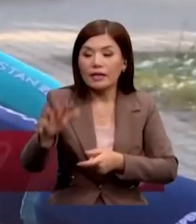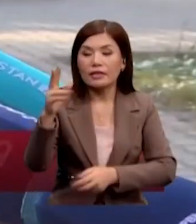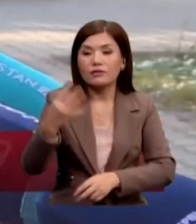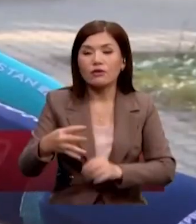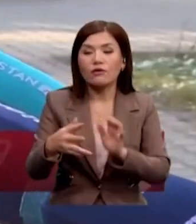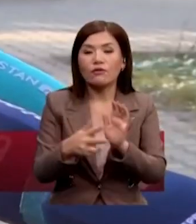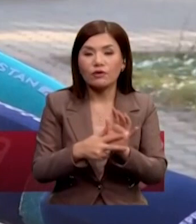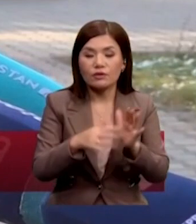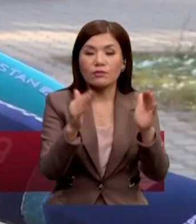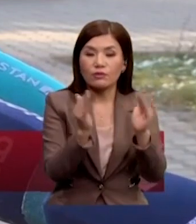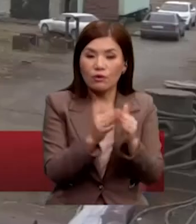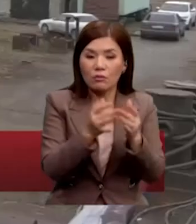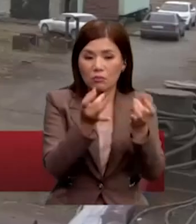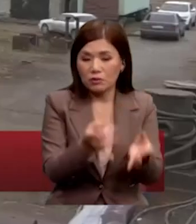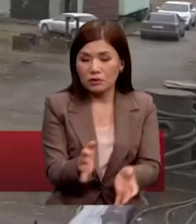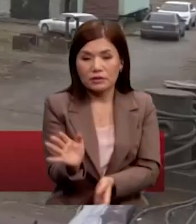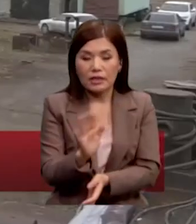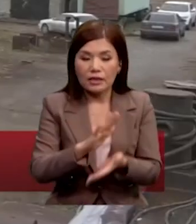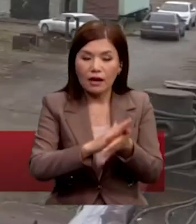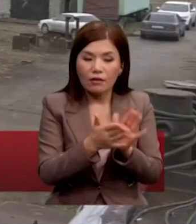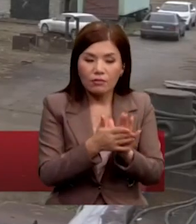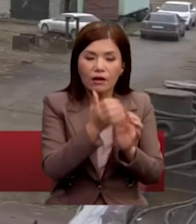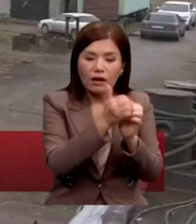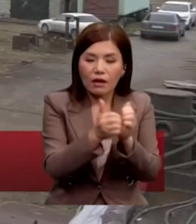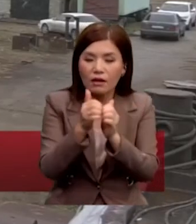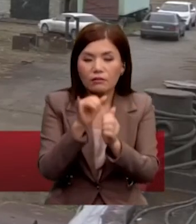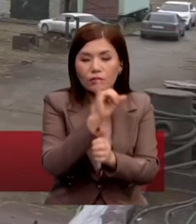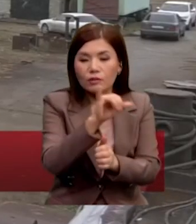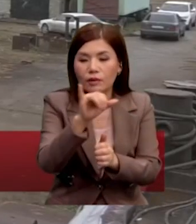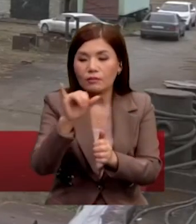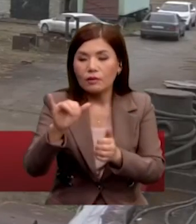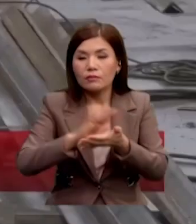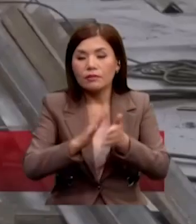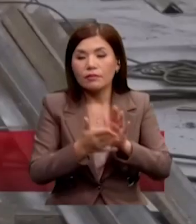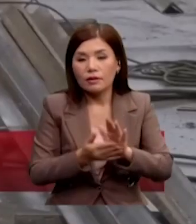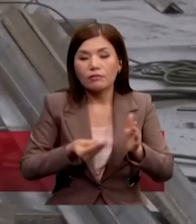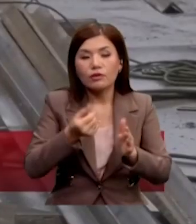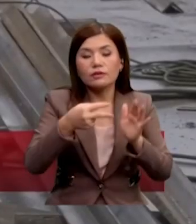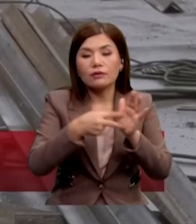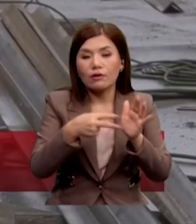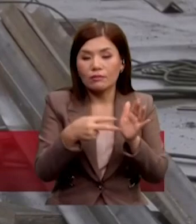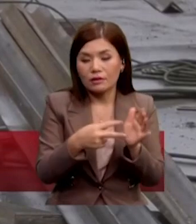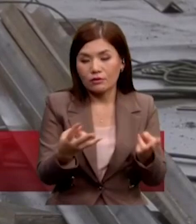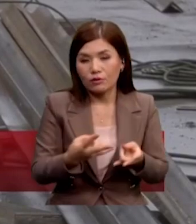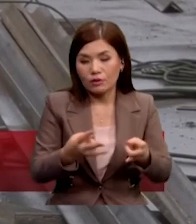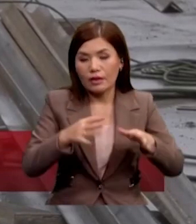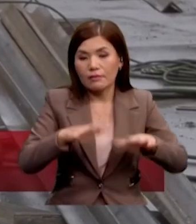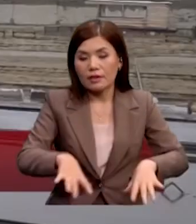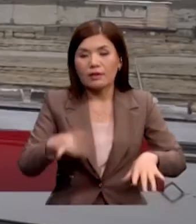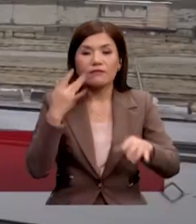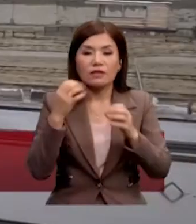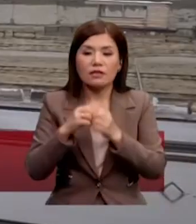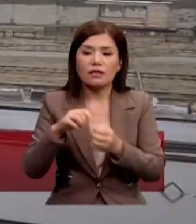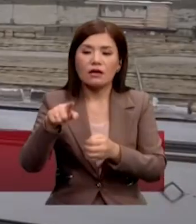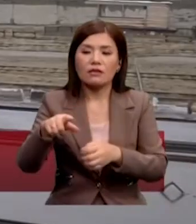48 домов довольно непросто. Нужно договариваться с жильцами и приходить к компромиссу о стоимости. Социальный объект также